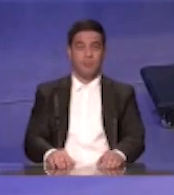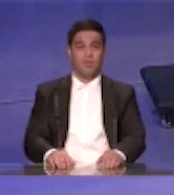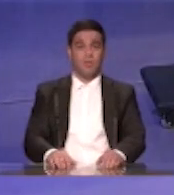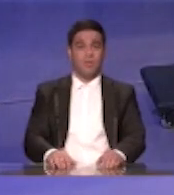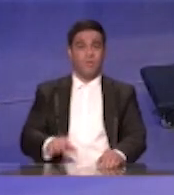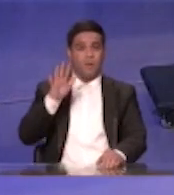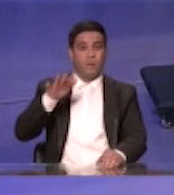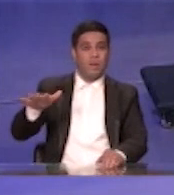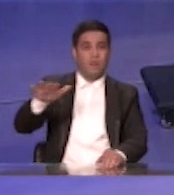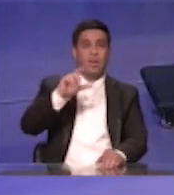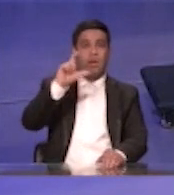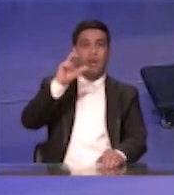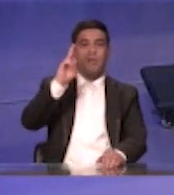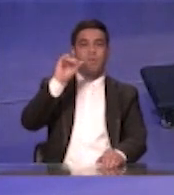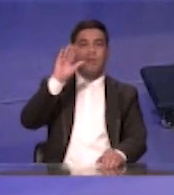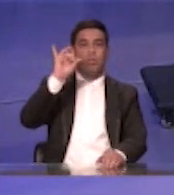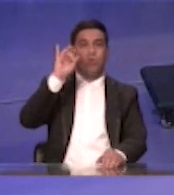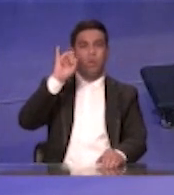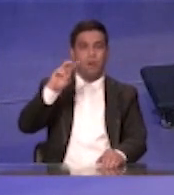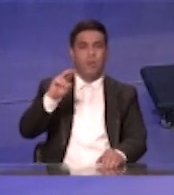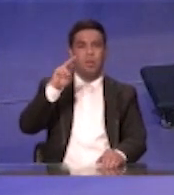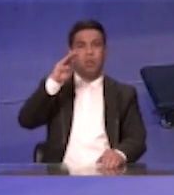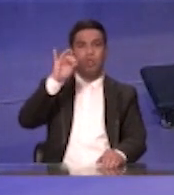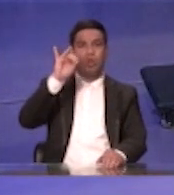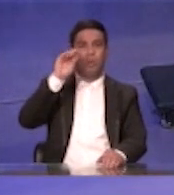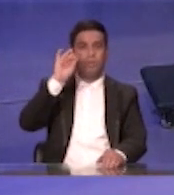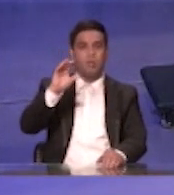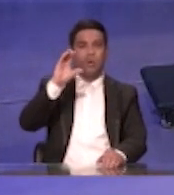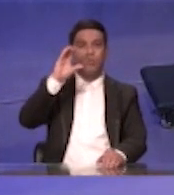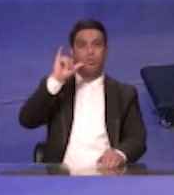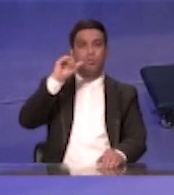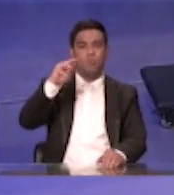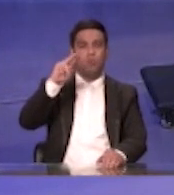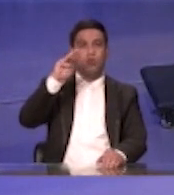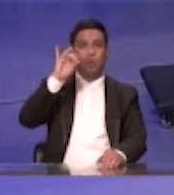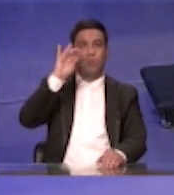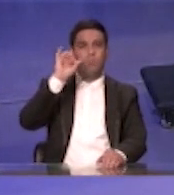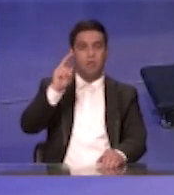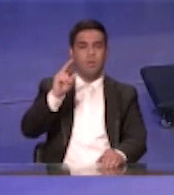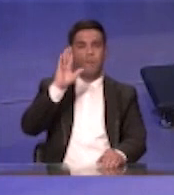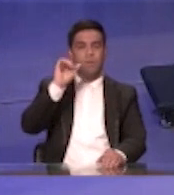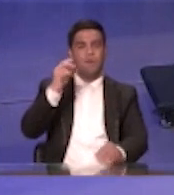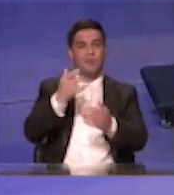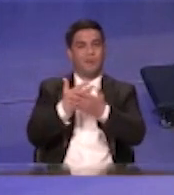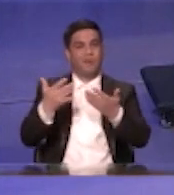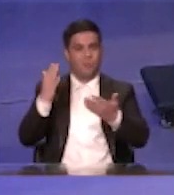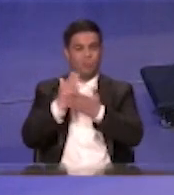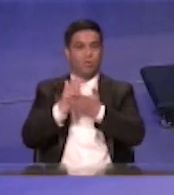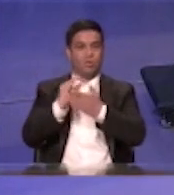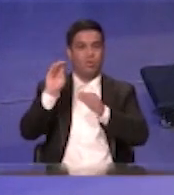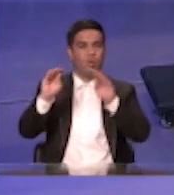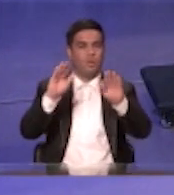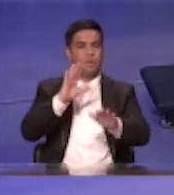Okeaniya ekvatorial, subekvatorial, tropik, subtropik va mo'tadil mintaqalar hududida